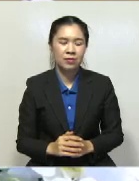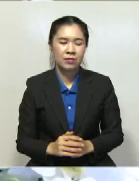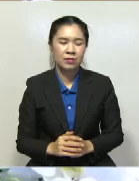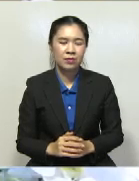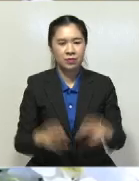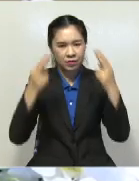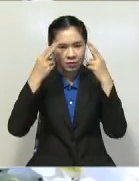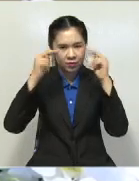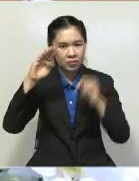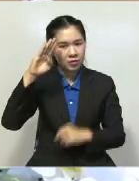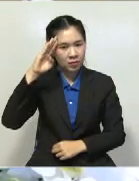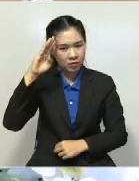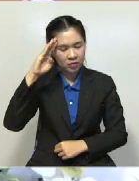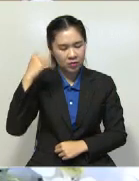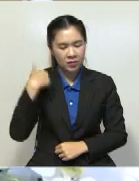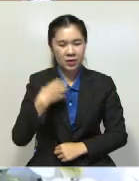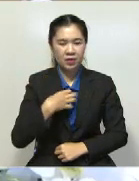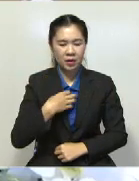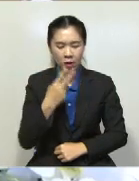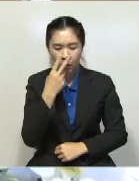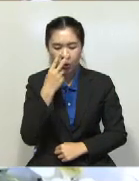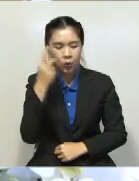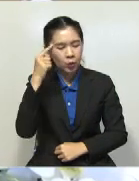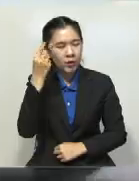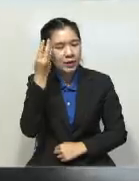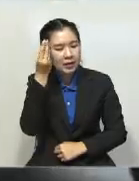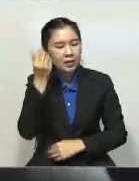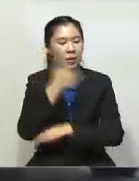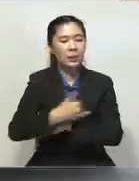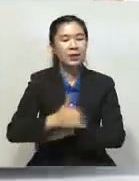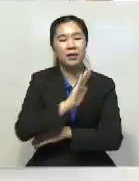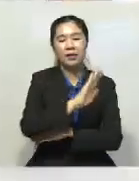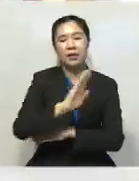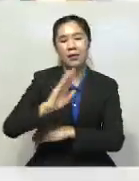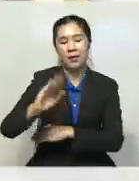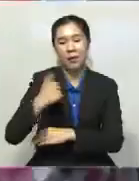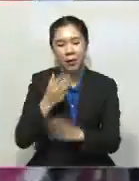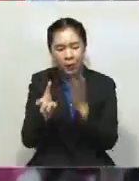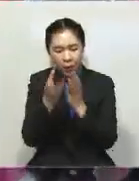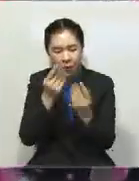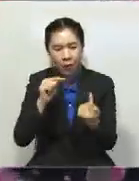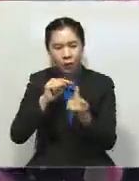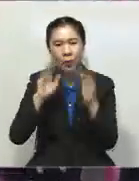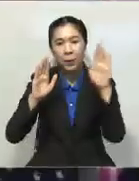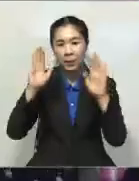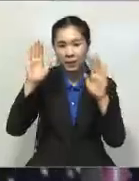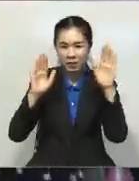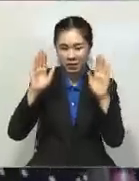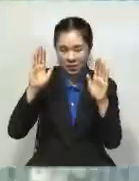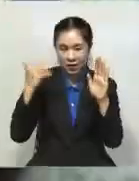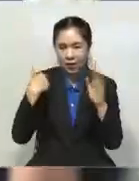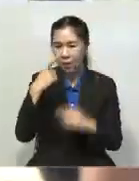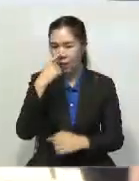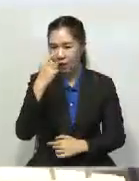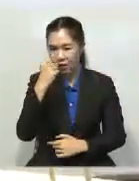นายกรัฐมนตรียังอยากให้มีการติดตามแนวคิดของแต่ละประเทศและศึกษาให้ดีทั้งเรื่องประชาธิปไตยแบบประเทศตะวันตกและ